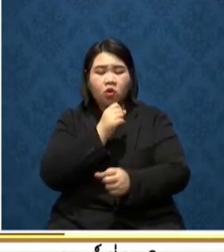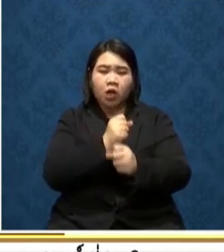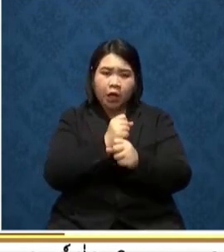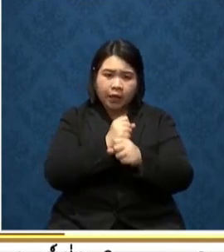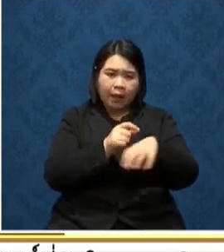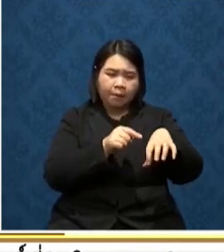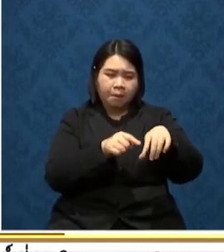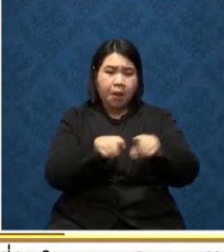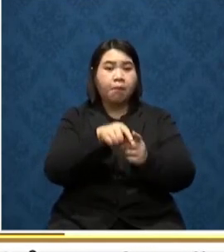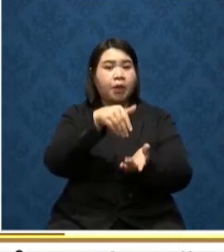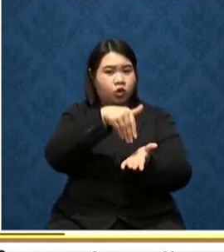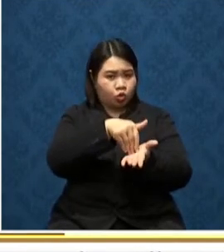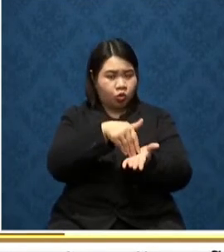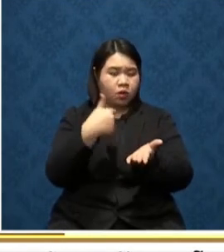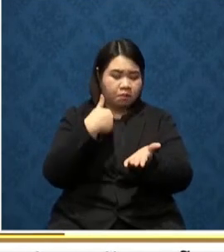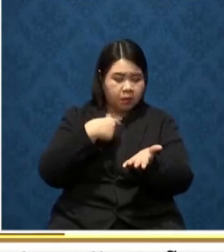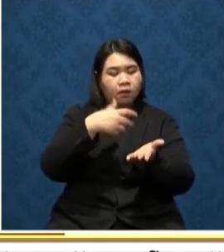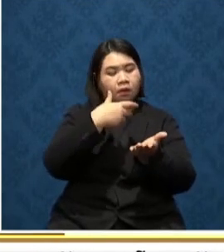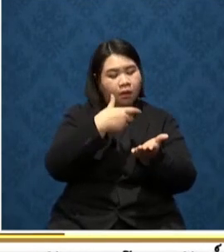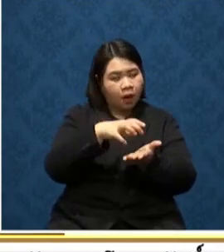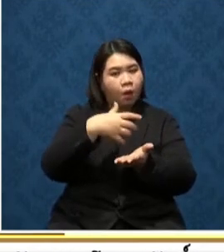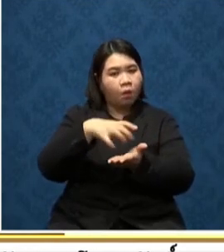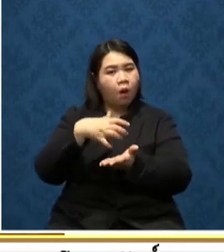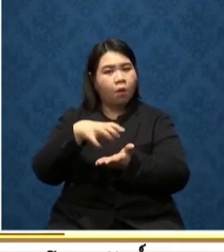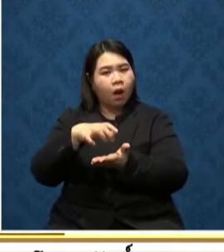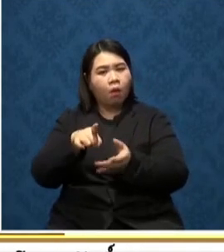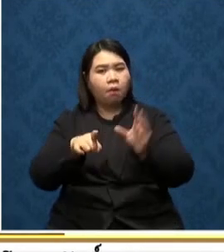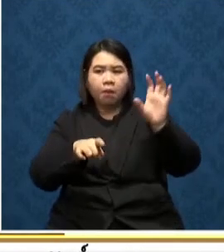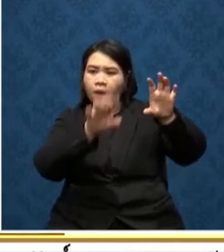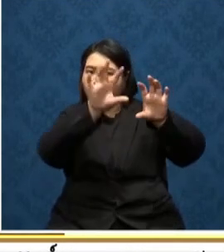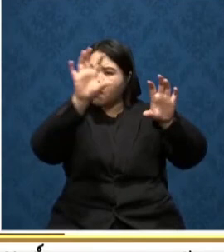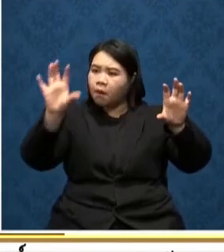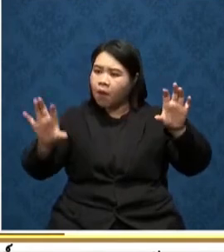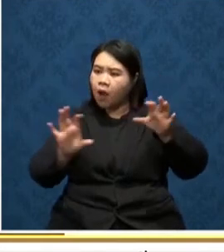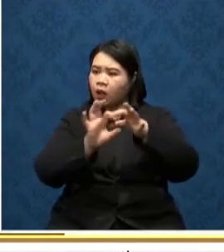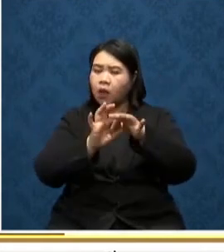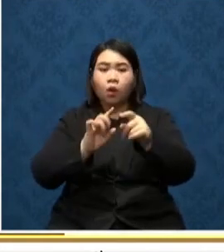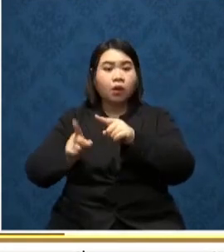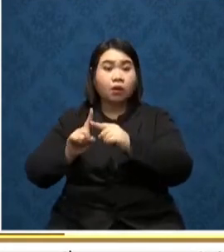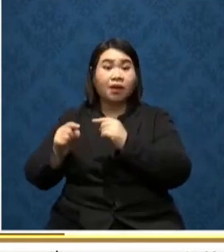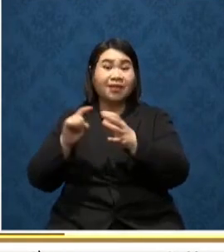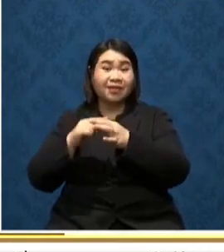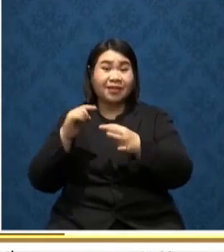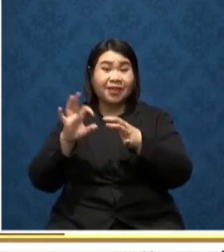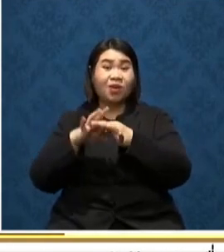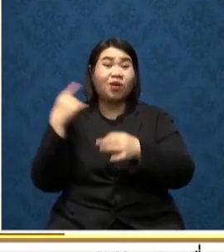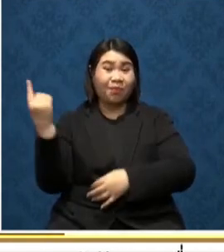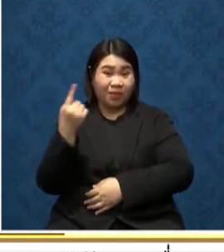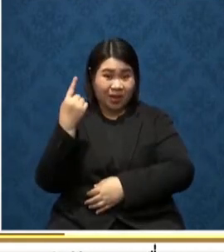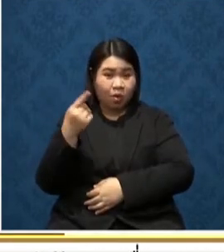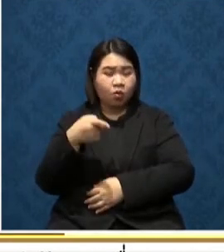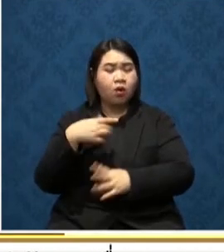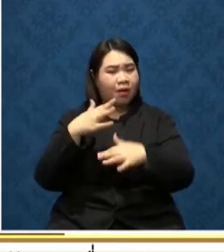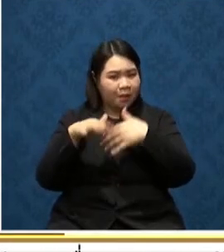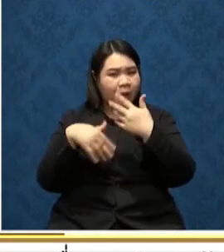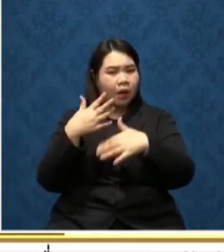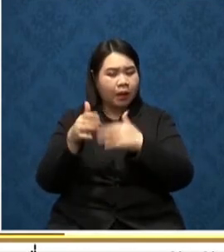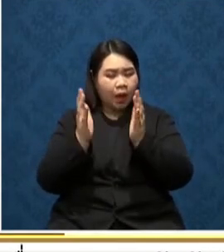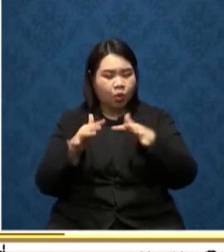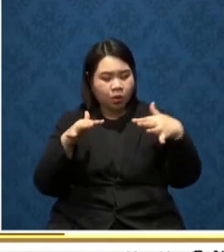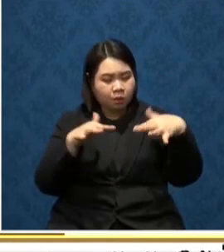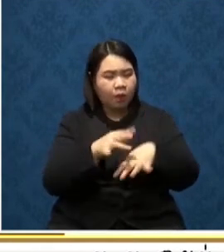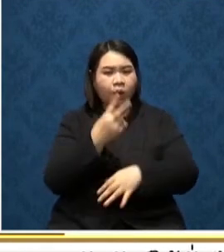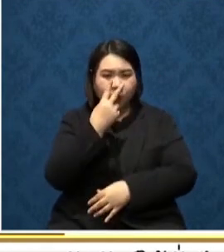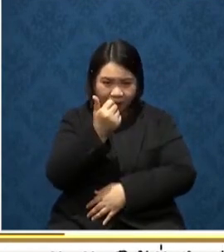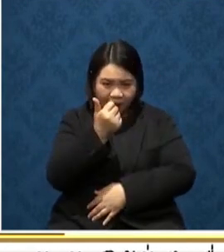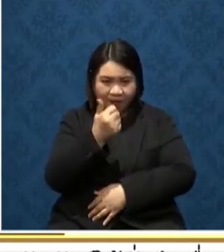ส่วใหเป Landmark มีเรื่องราว เป็แลงทองเที่ยวหรออะไรก็ตามททจะเดนหนาในสวของจหวดสงขาผมควจะทำได้ดีส่วสน